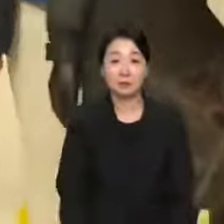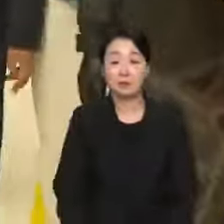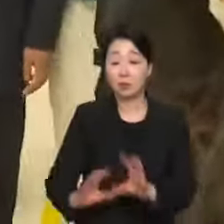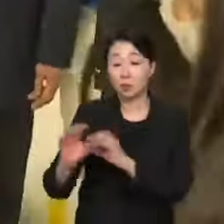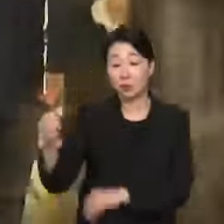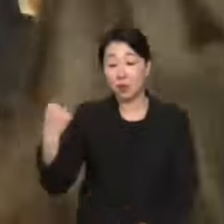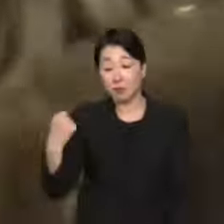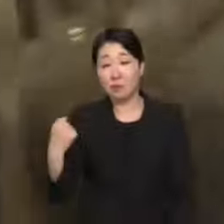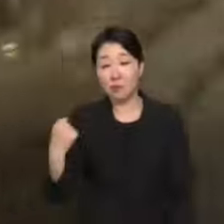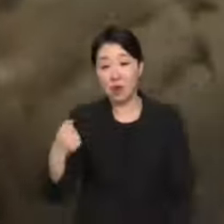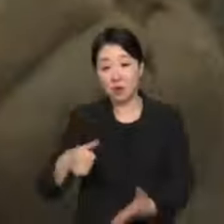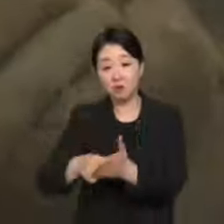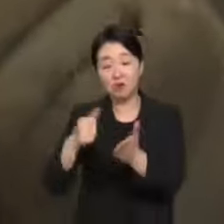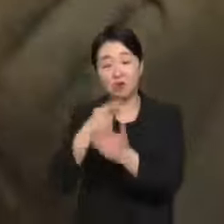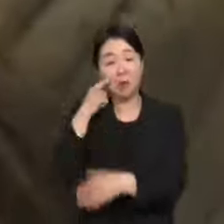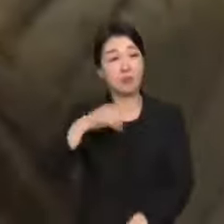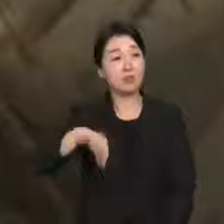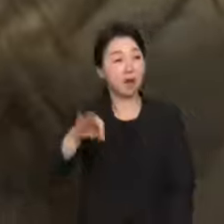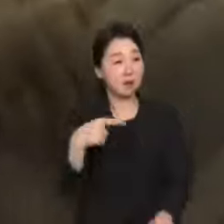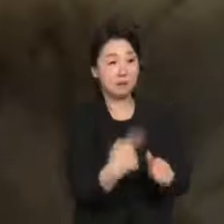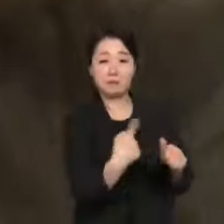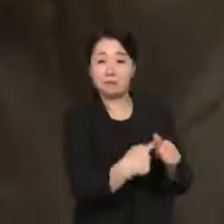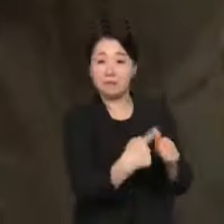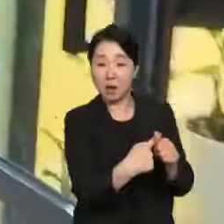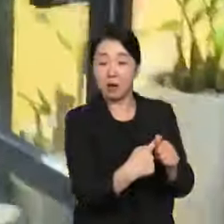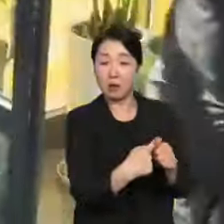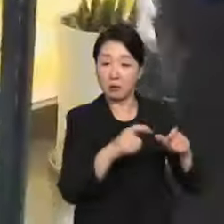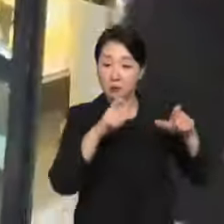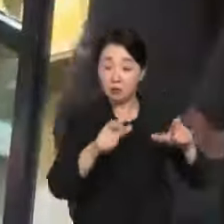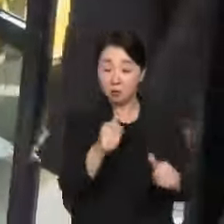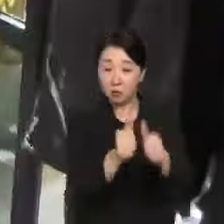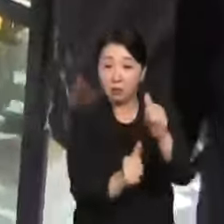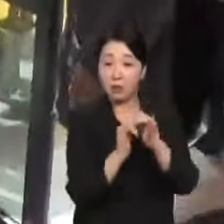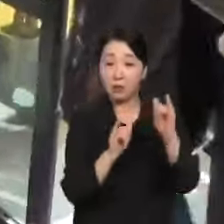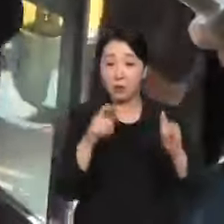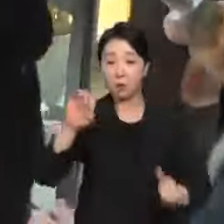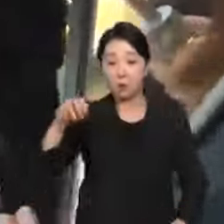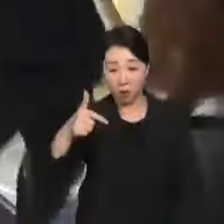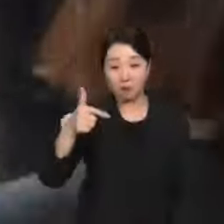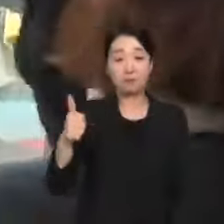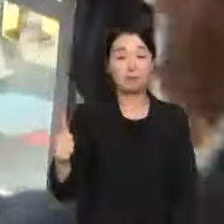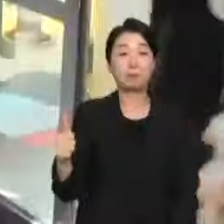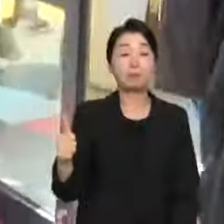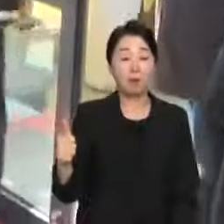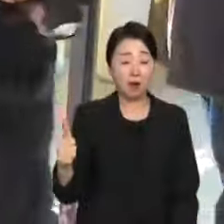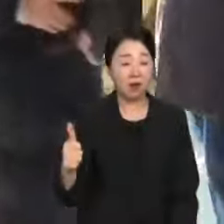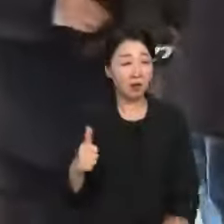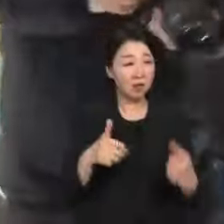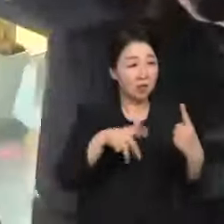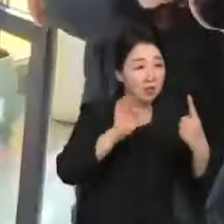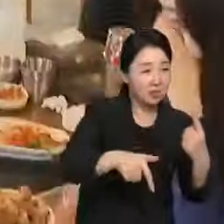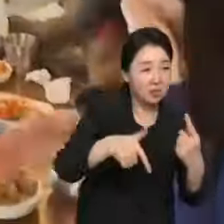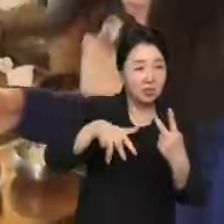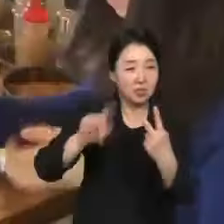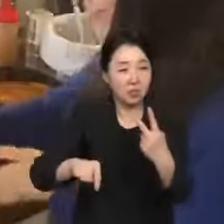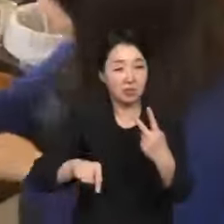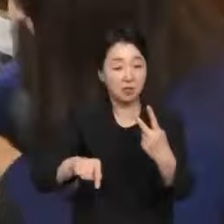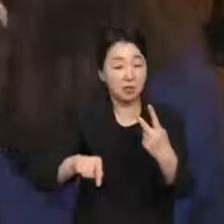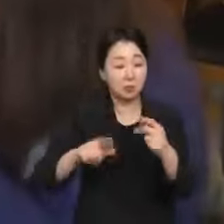국민의힘이 유권자 비하라고 비판하고 지역구 경쟁자인 원희룡 전 장관이 일찍, 이찍 모두